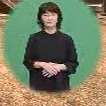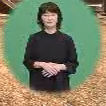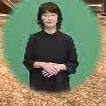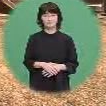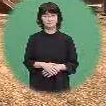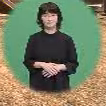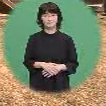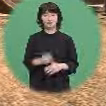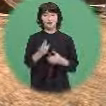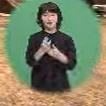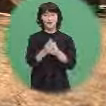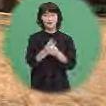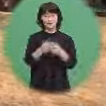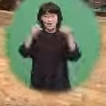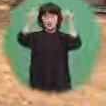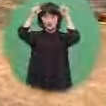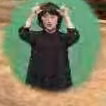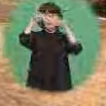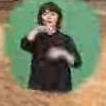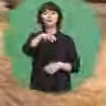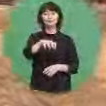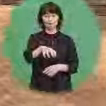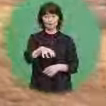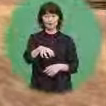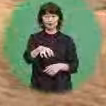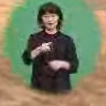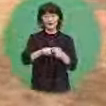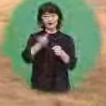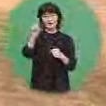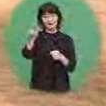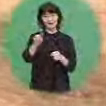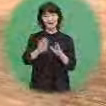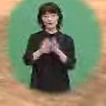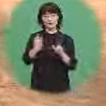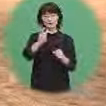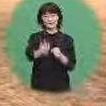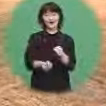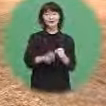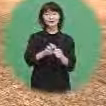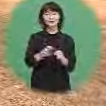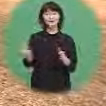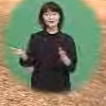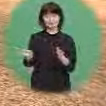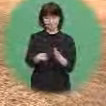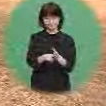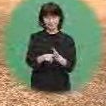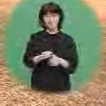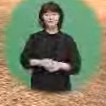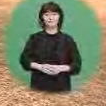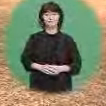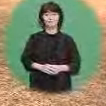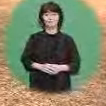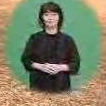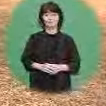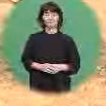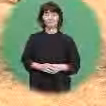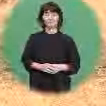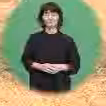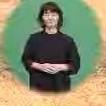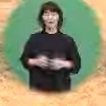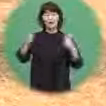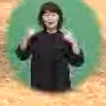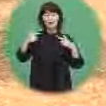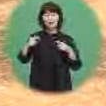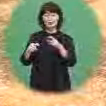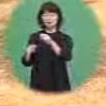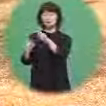た石む触れ合牧場は来年30周年を迎えます